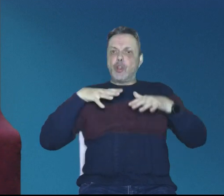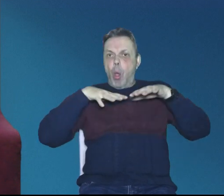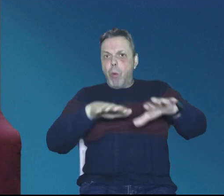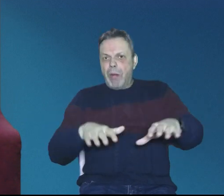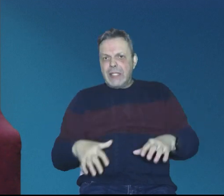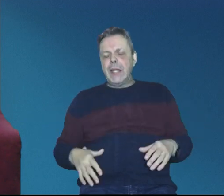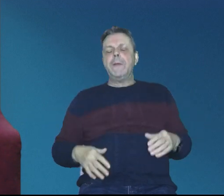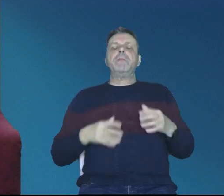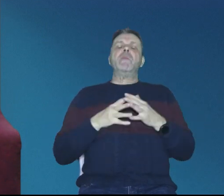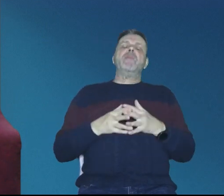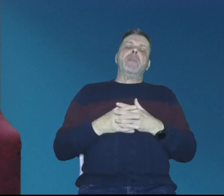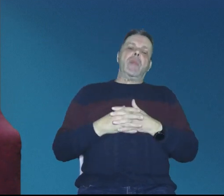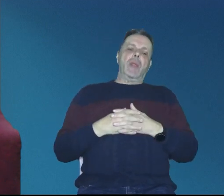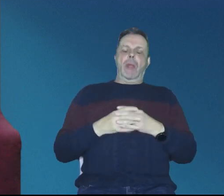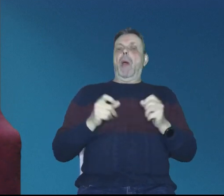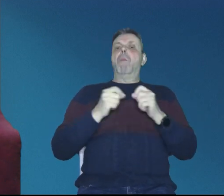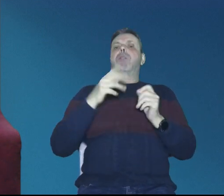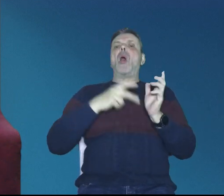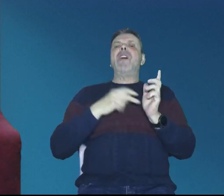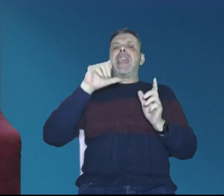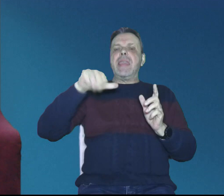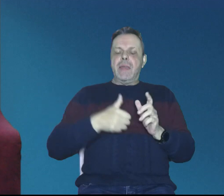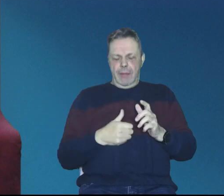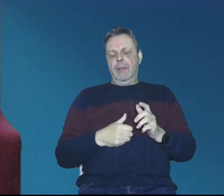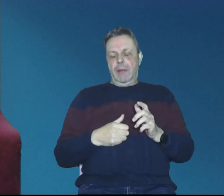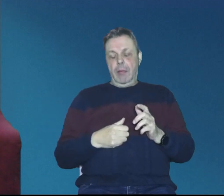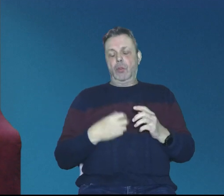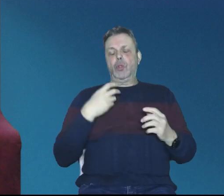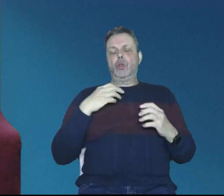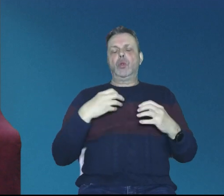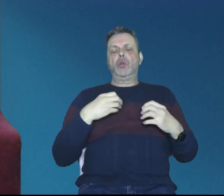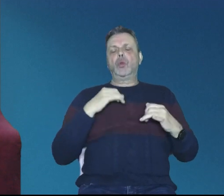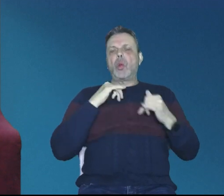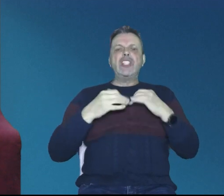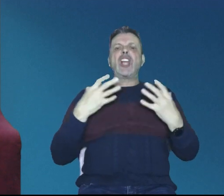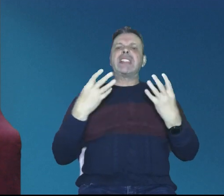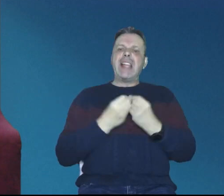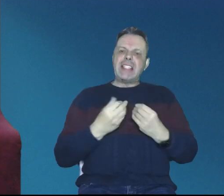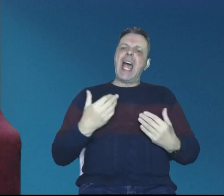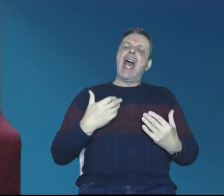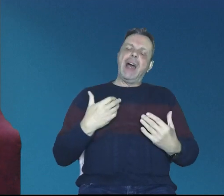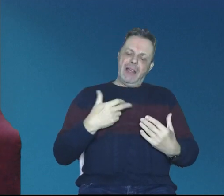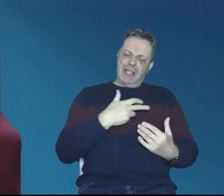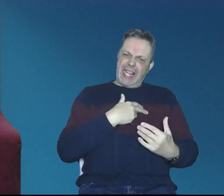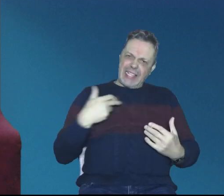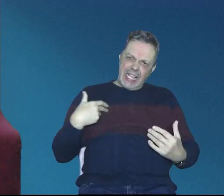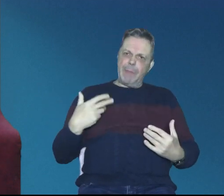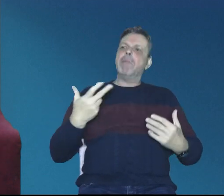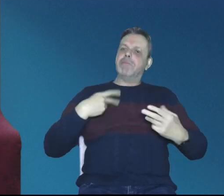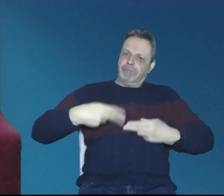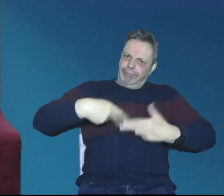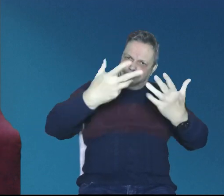američkoj publici na Manhattanu u Off i Off Broadwayskom kazalištu Crane. Turistička zajednica grada Zagreba nas je onda